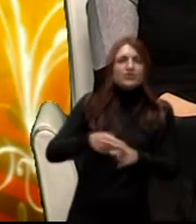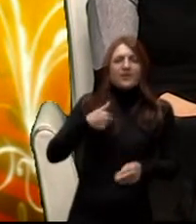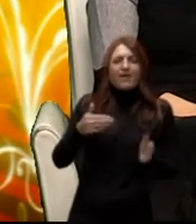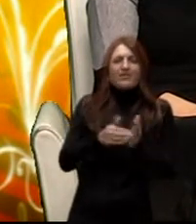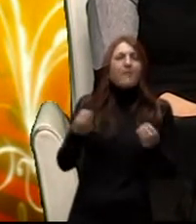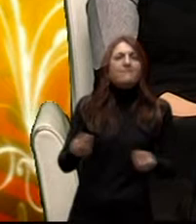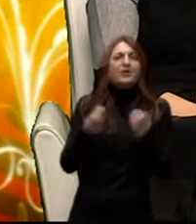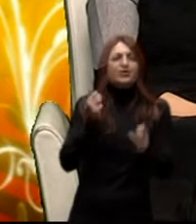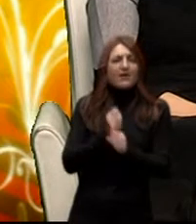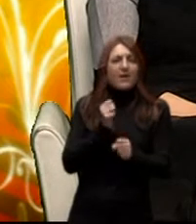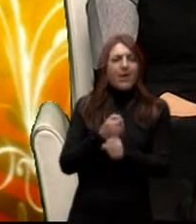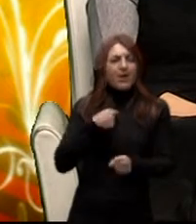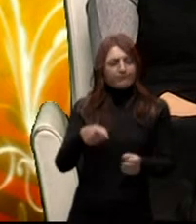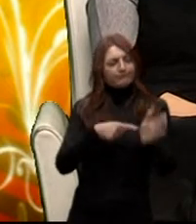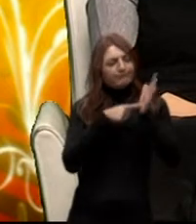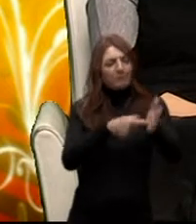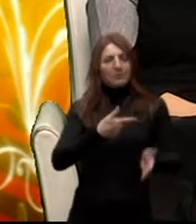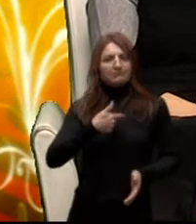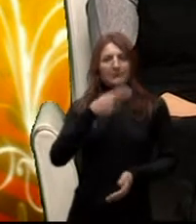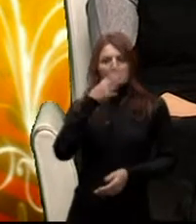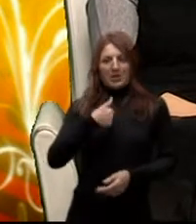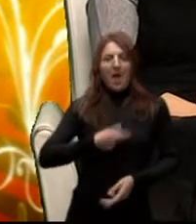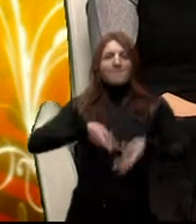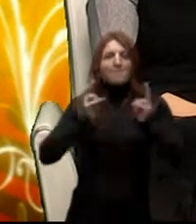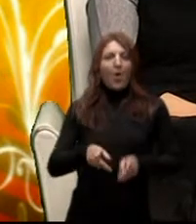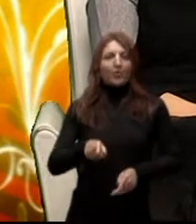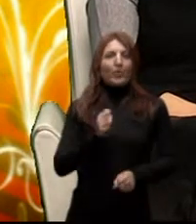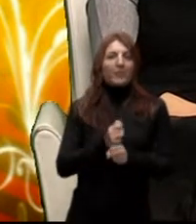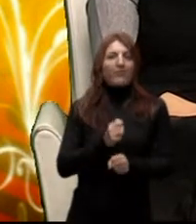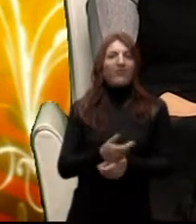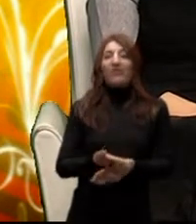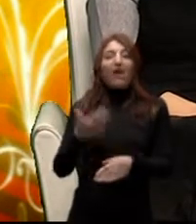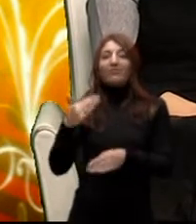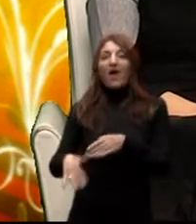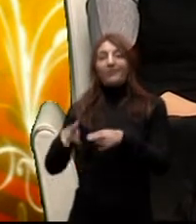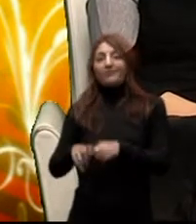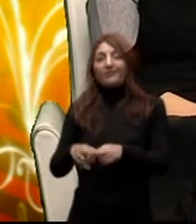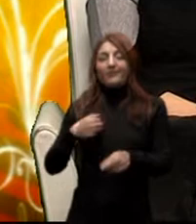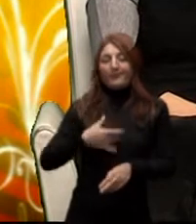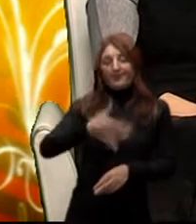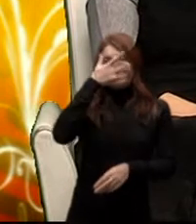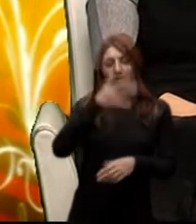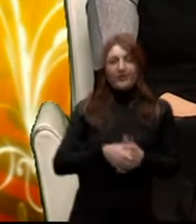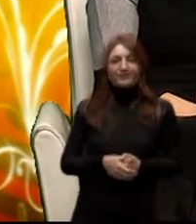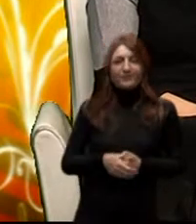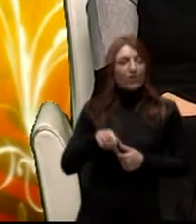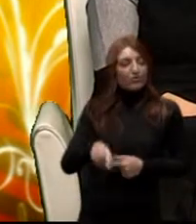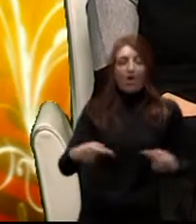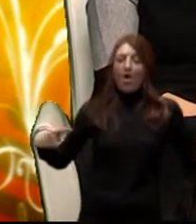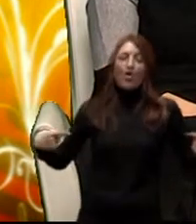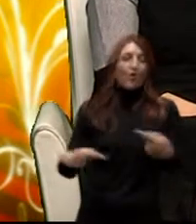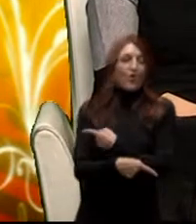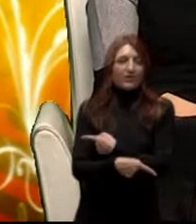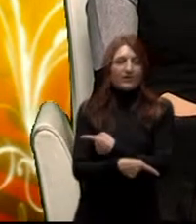na sebe kojima ću dokazati da mogu svašta odraditi. Često puta se zbog toga događa jedan kontraefekt. Zbog